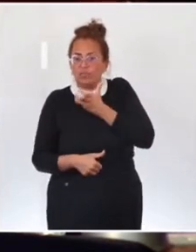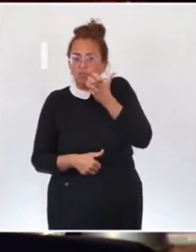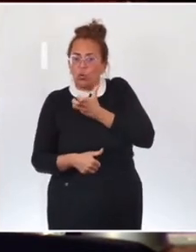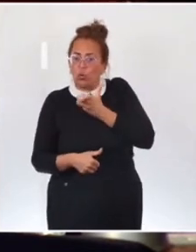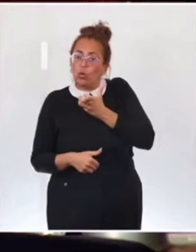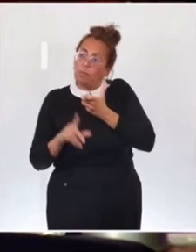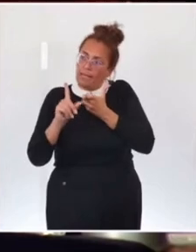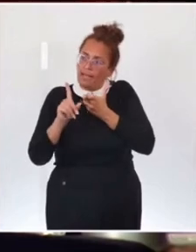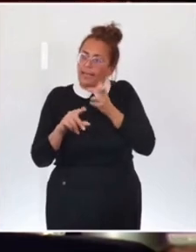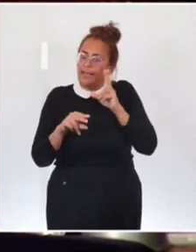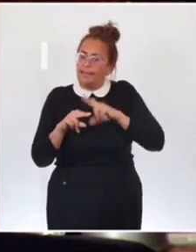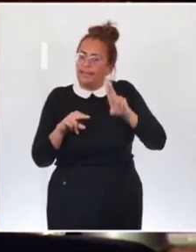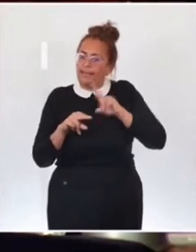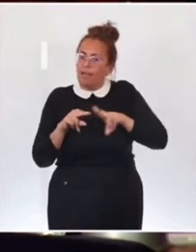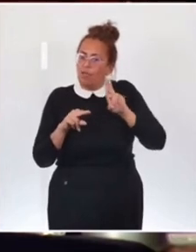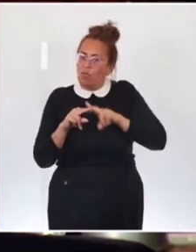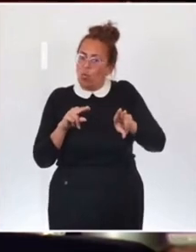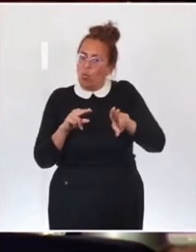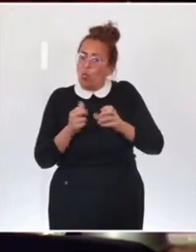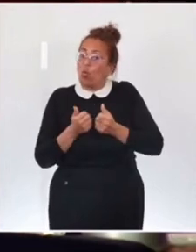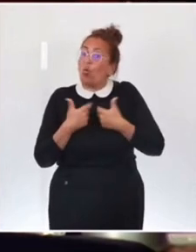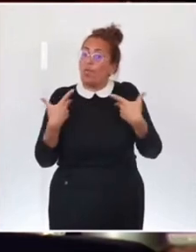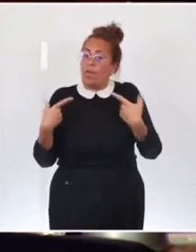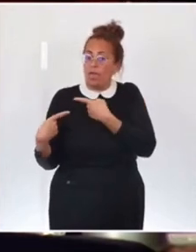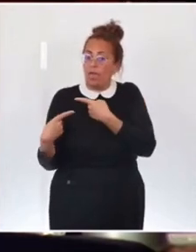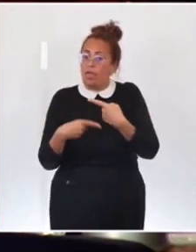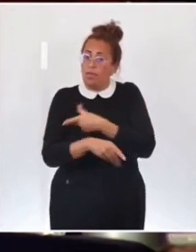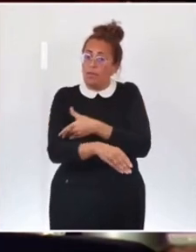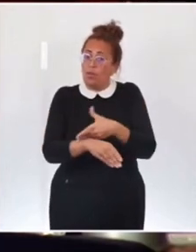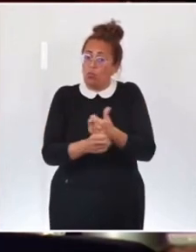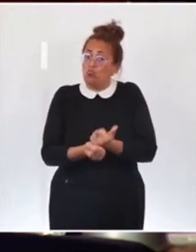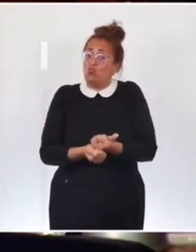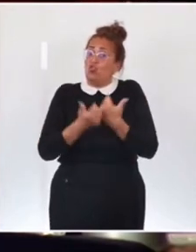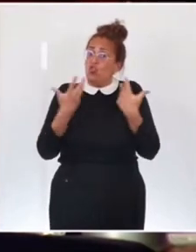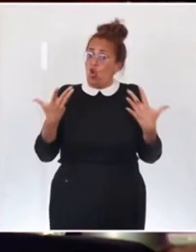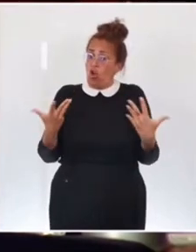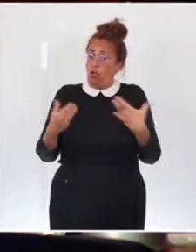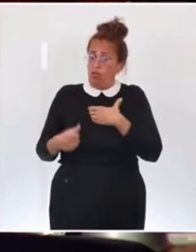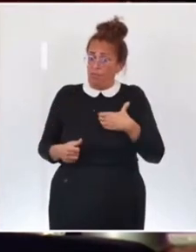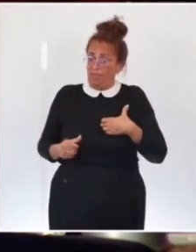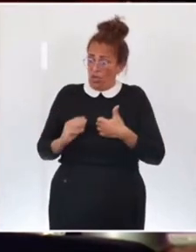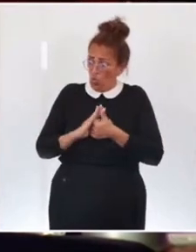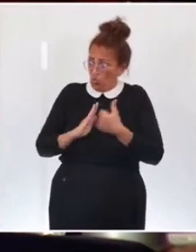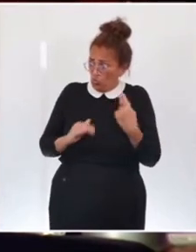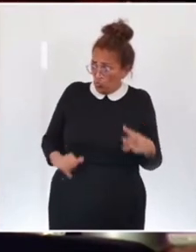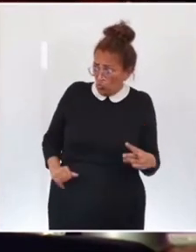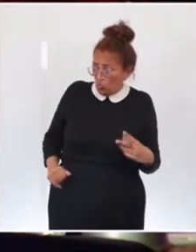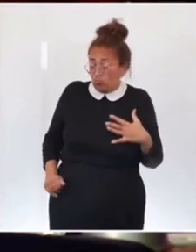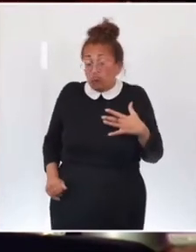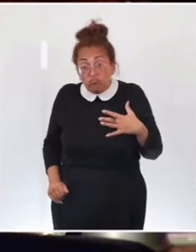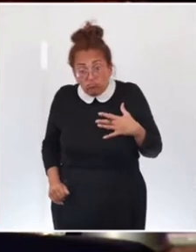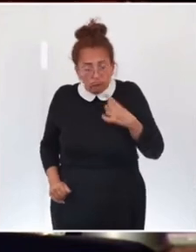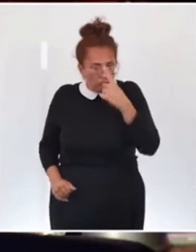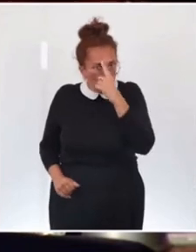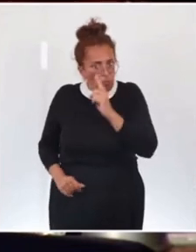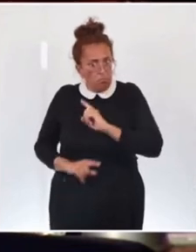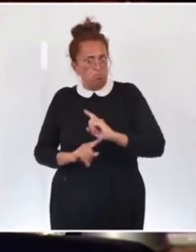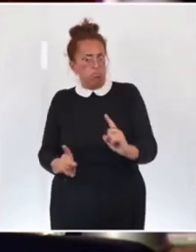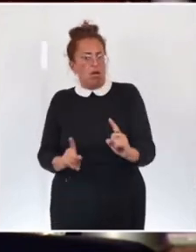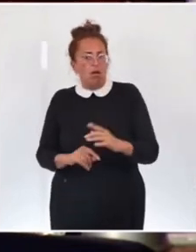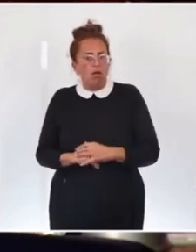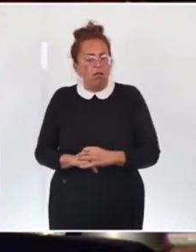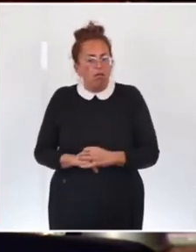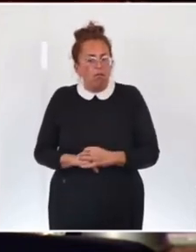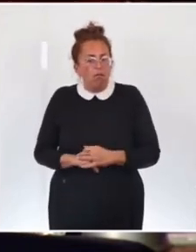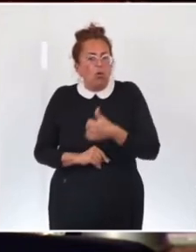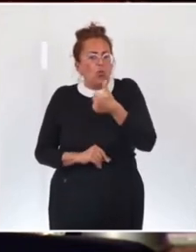faire. Je ne crois pas que ce soit le rôle ni le métier de la mairie de faire ça. Hein, j'ai souvenir que nous ayons préempté une fois